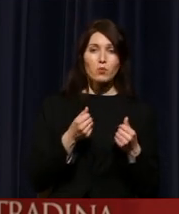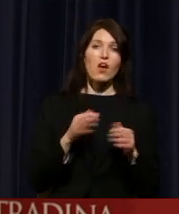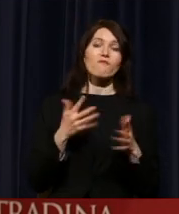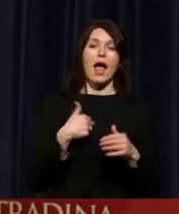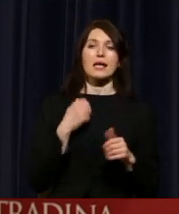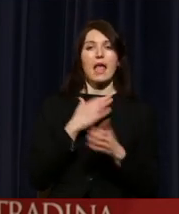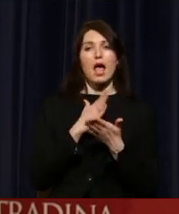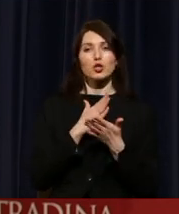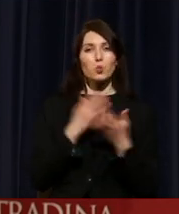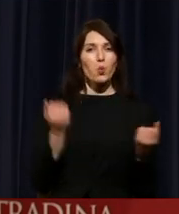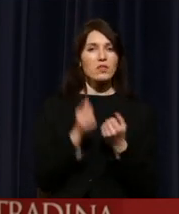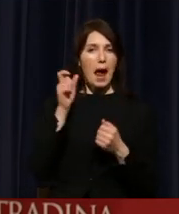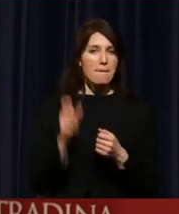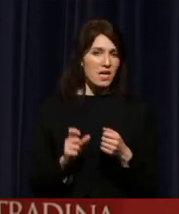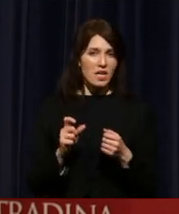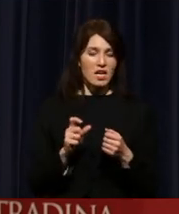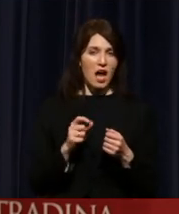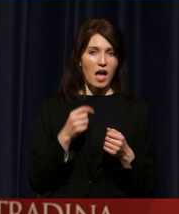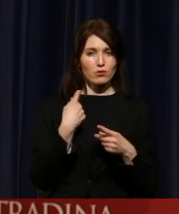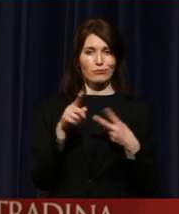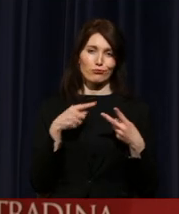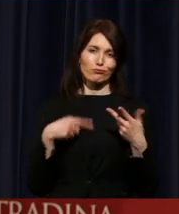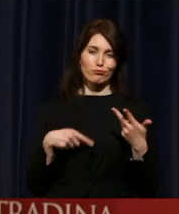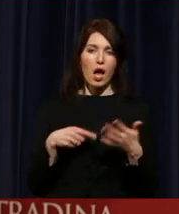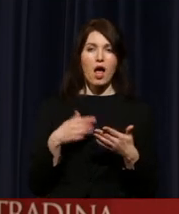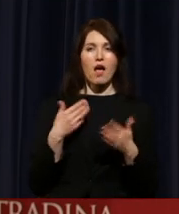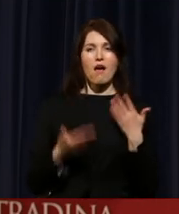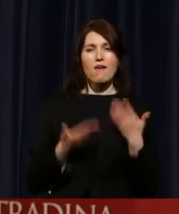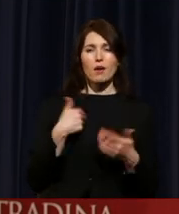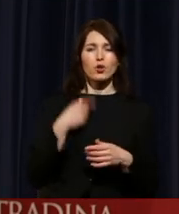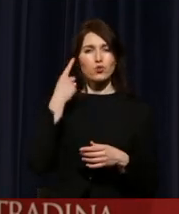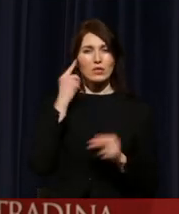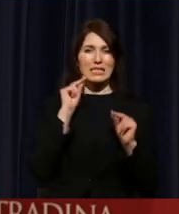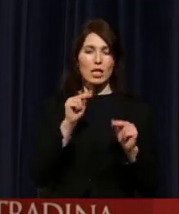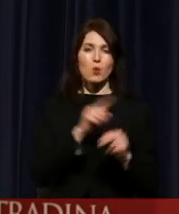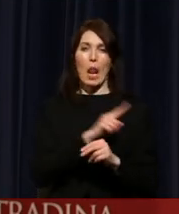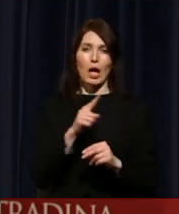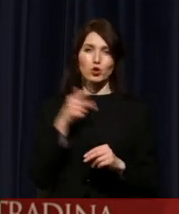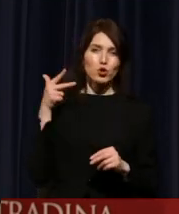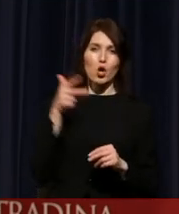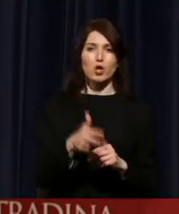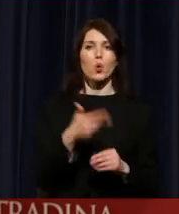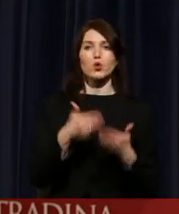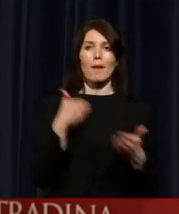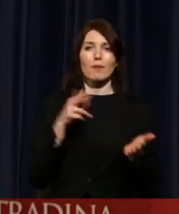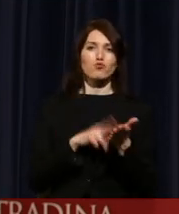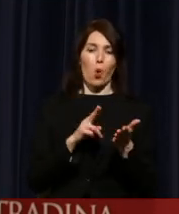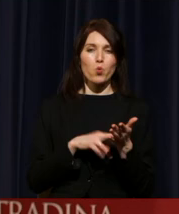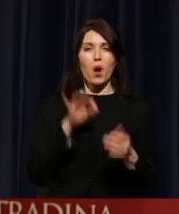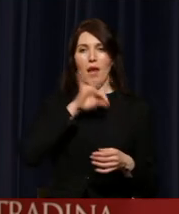esmu darbinieks, tad tur ir... Nu, droši vien varētu būt, es pieļauju, ka līdz 3000 bruto varētu tā